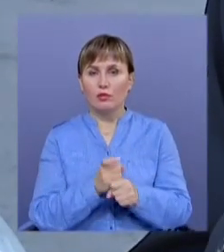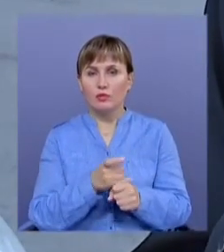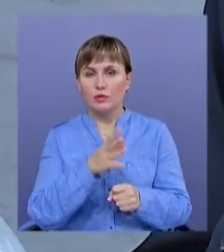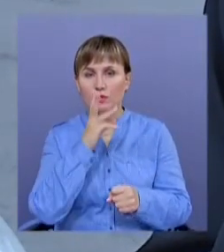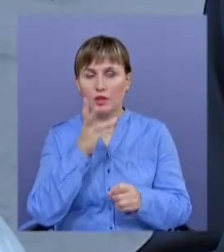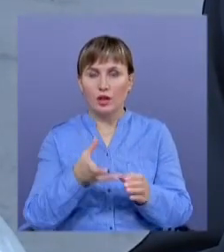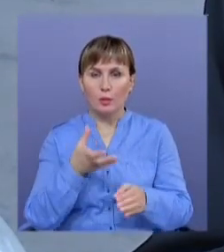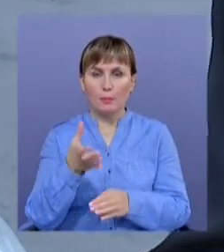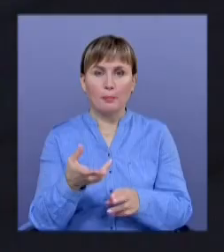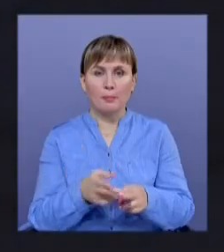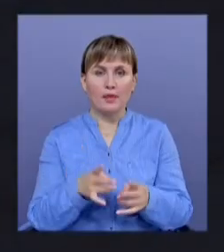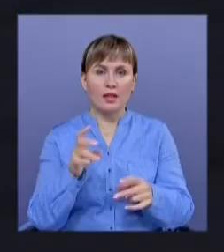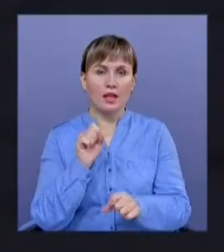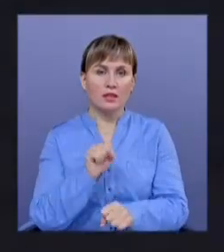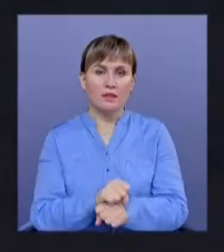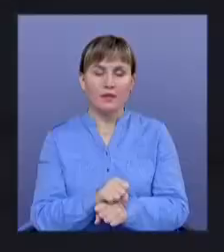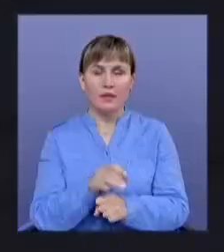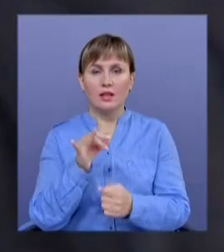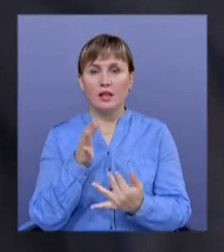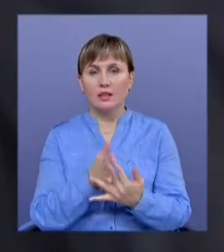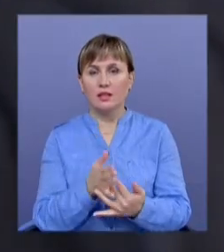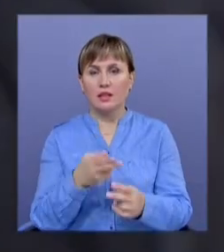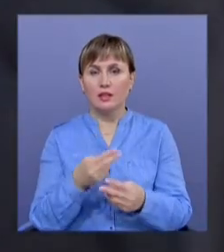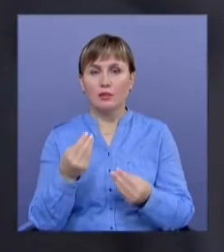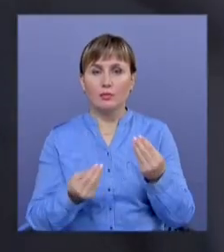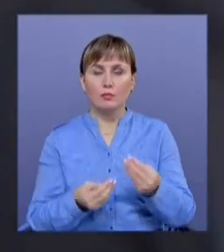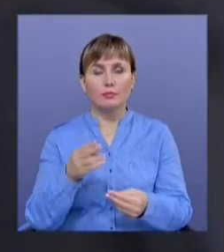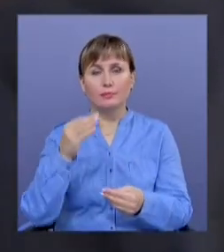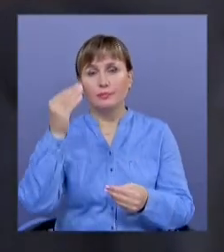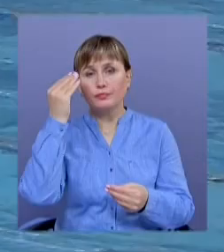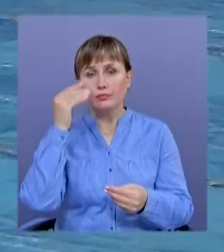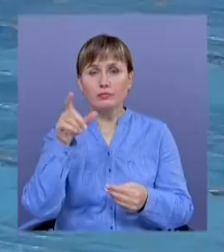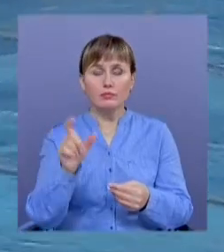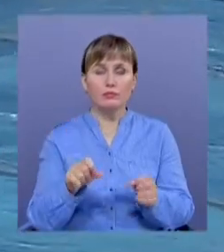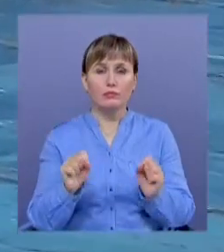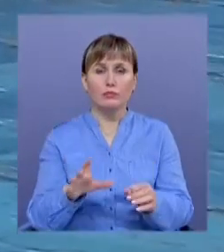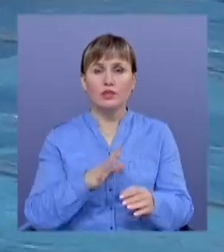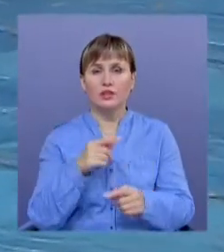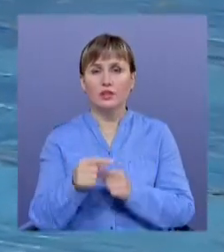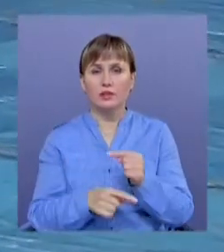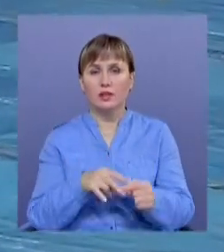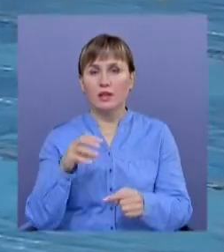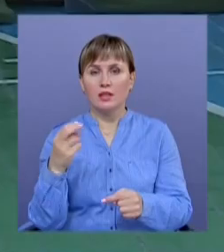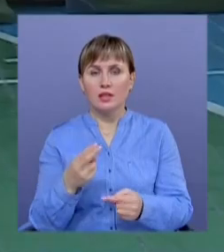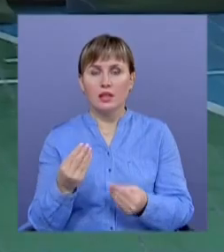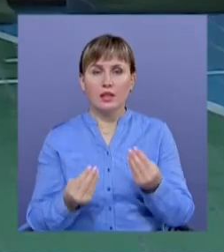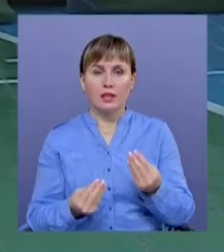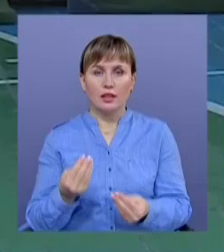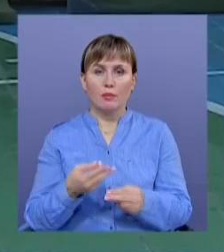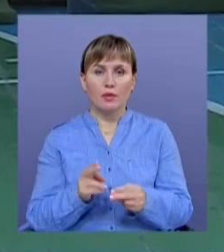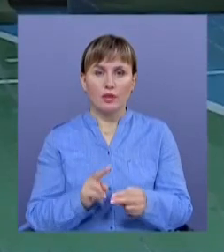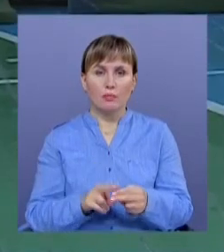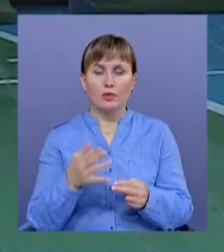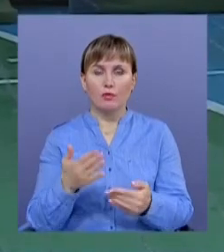зарплаты. Пора это остановить. Альтернативой азартным играм, по мнению кандидата, могут стать традиционные национальные игры. Потому